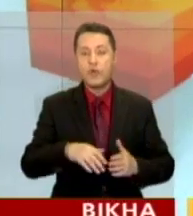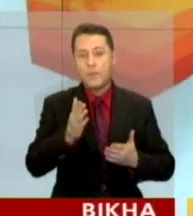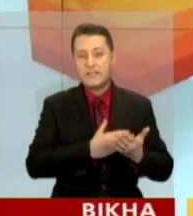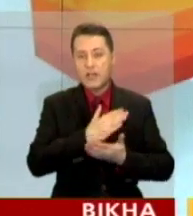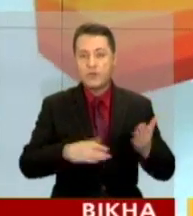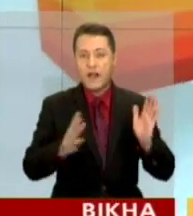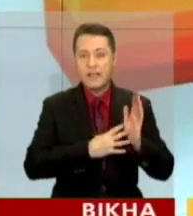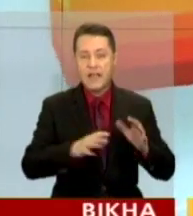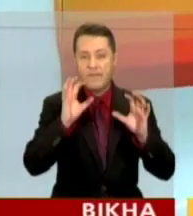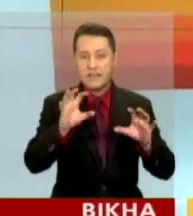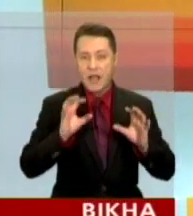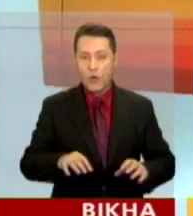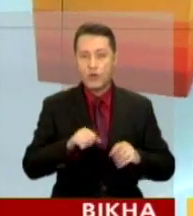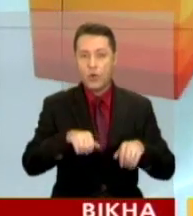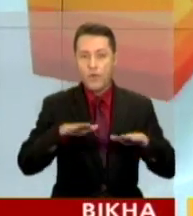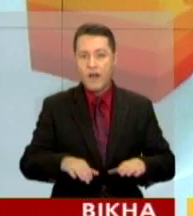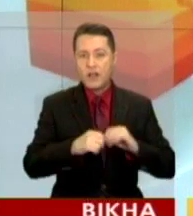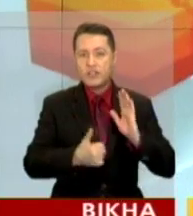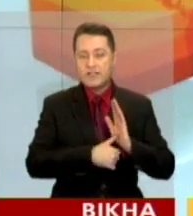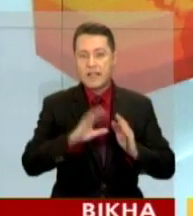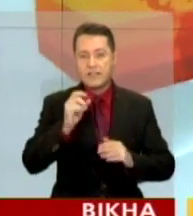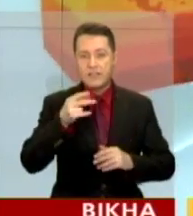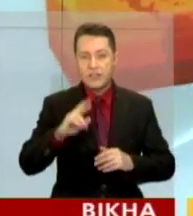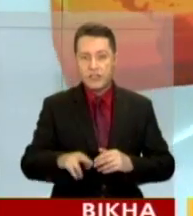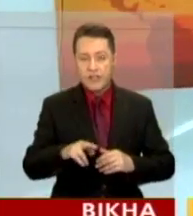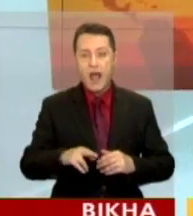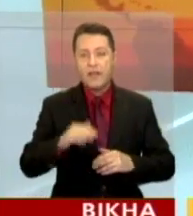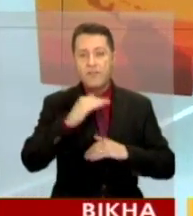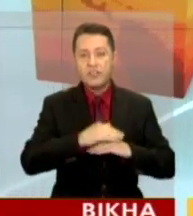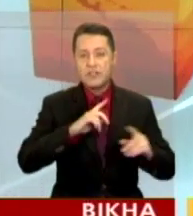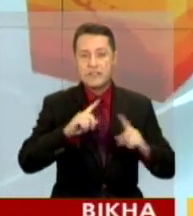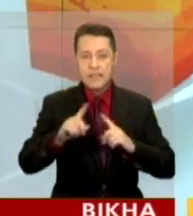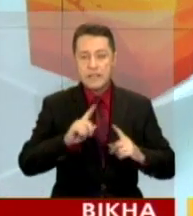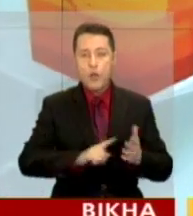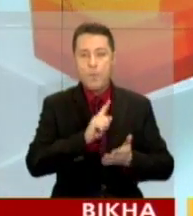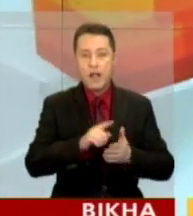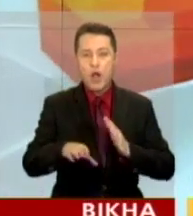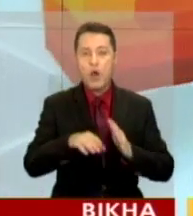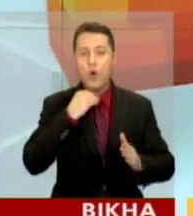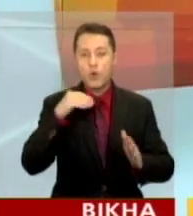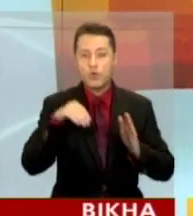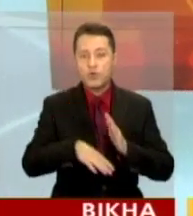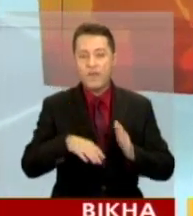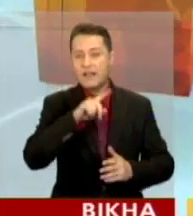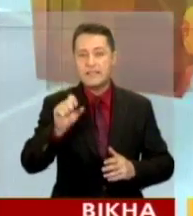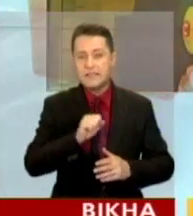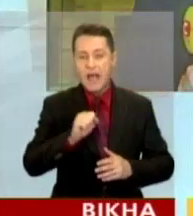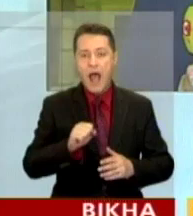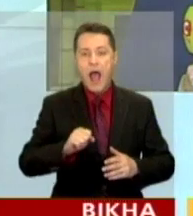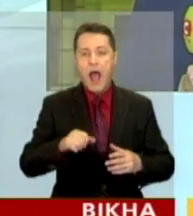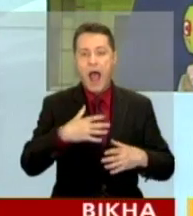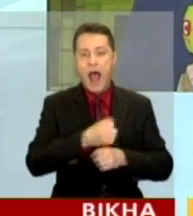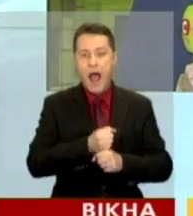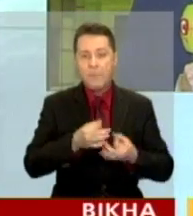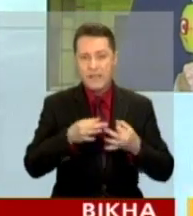ухвалених 16 січня. На черзі ще 2. На вечірньому засіданні депутати мали голосувати за амністію. За подіями в парламенті стежить Юлія